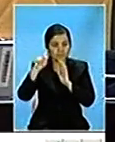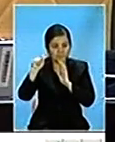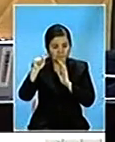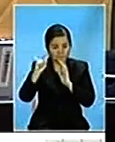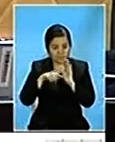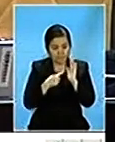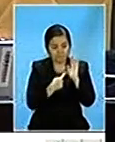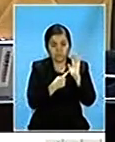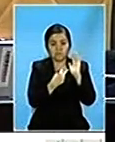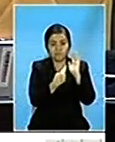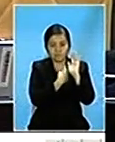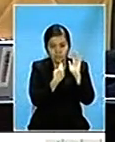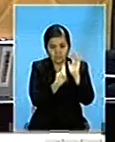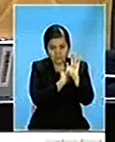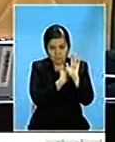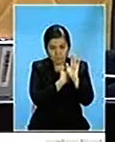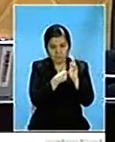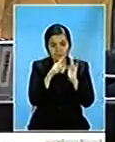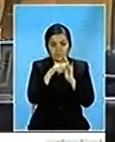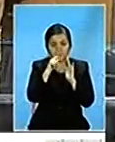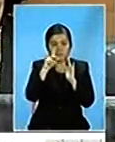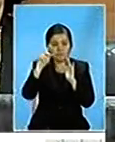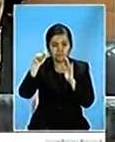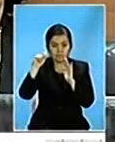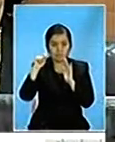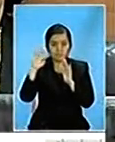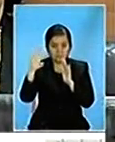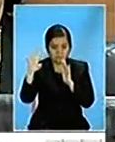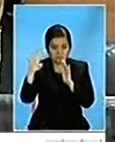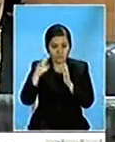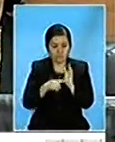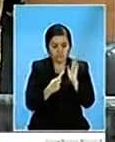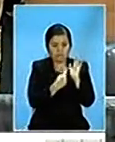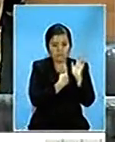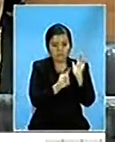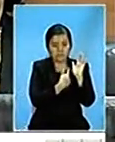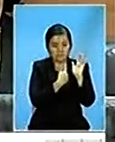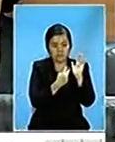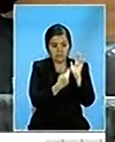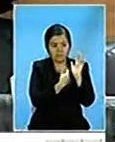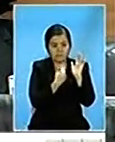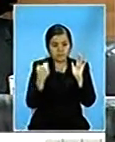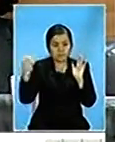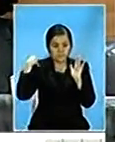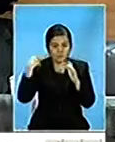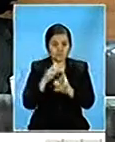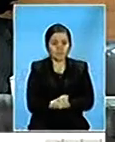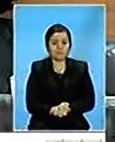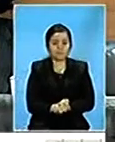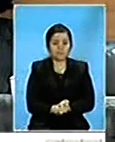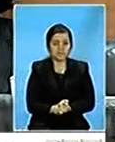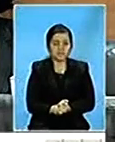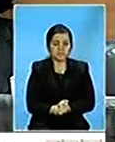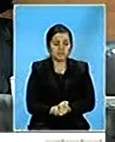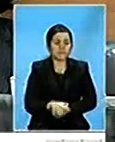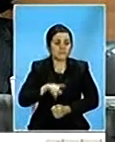ชบุรีเขตเลือกตั้งที่4ในเขตอำเภอบ้านโป่งพรรคภูมิใจไทยค่ะวันนี้ดิฉันได้ตั้งกระทู้ถามท่านน